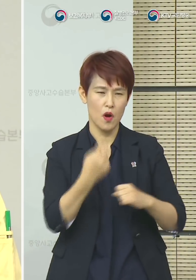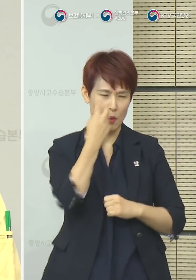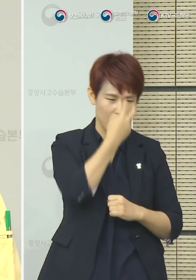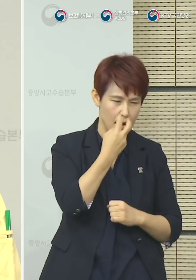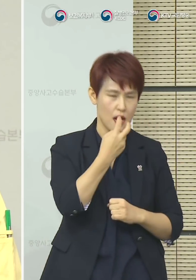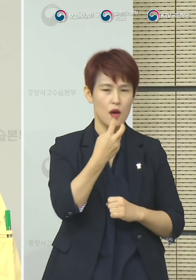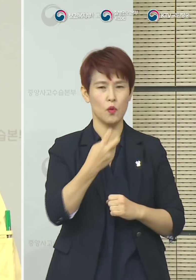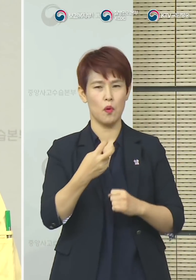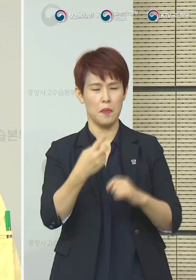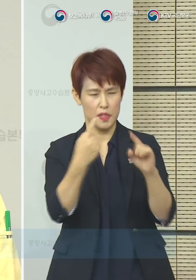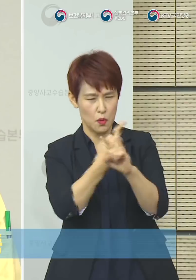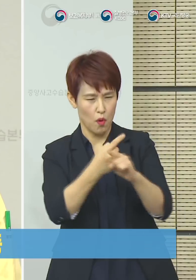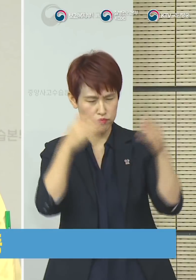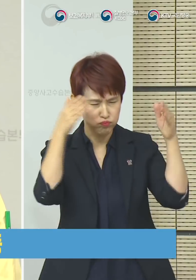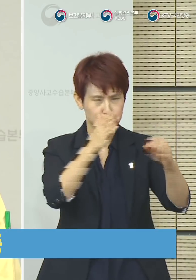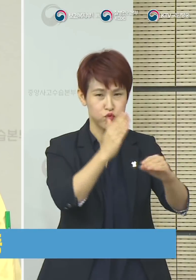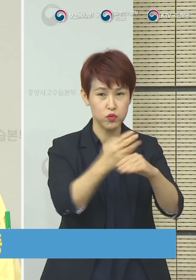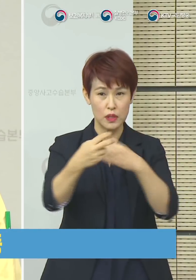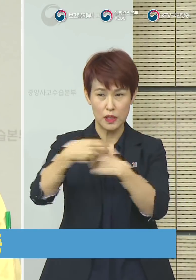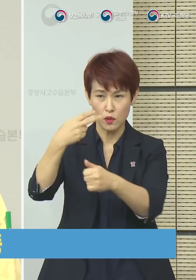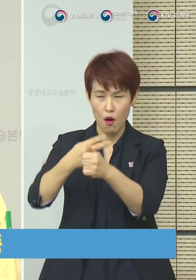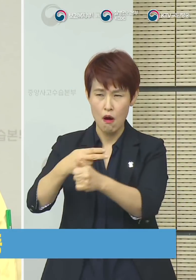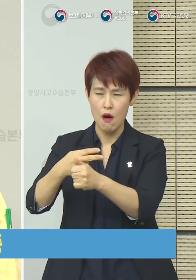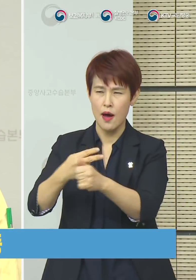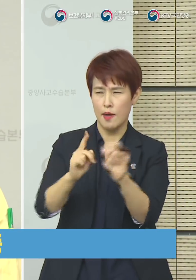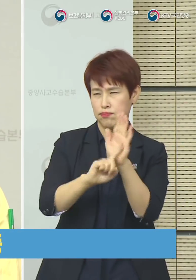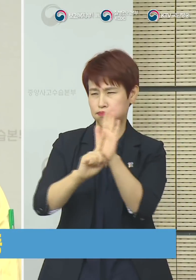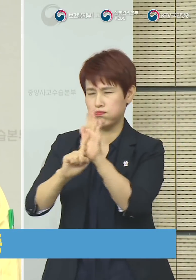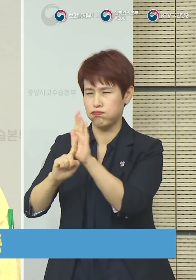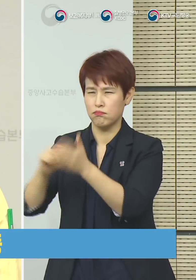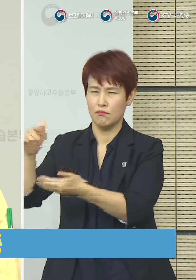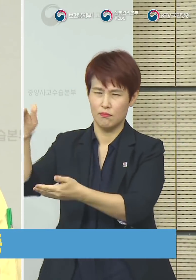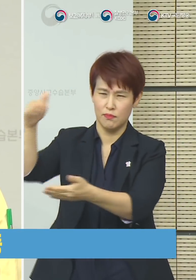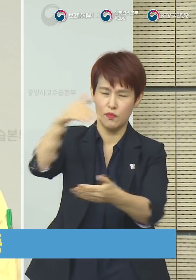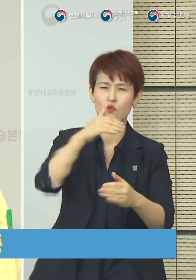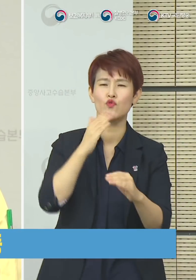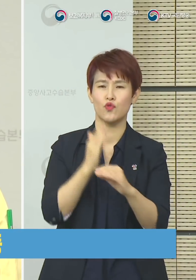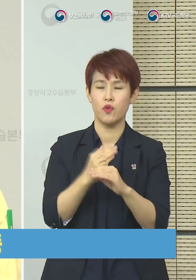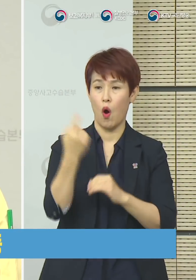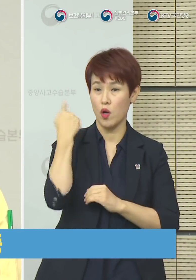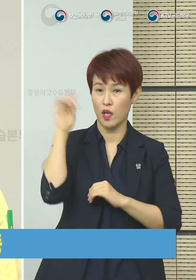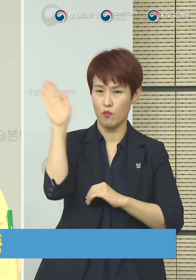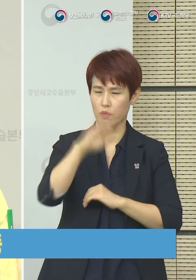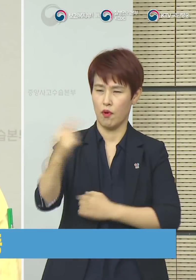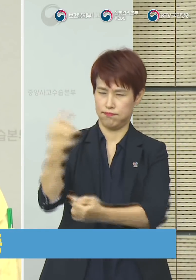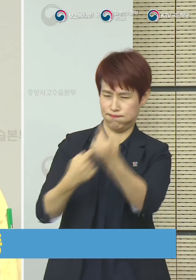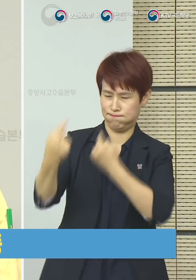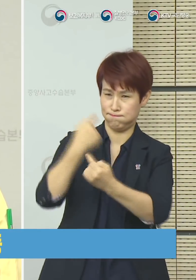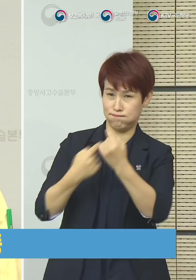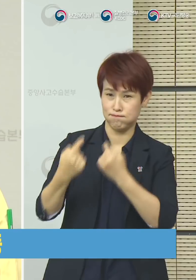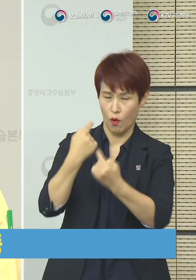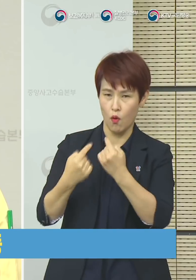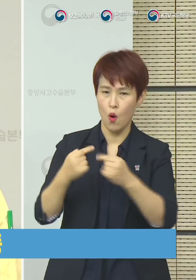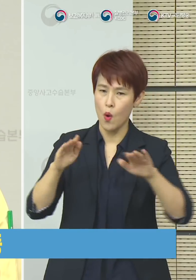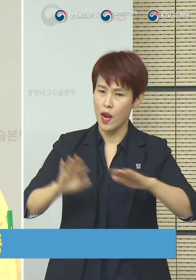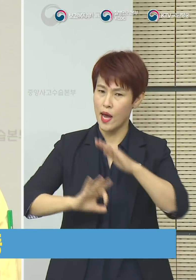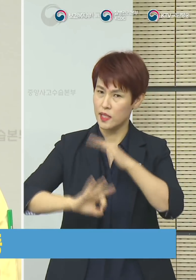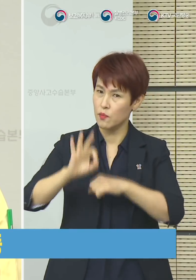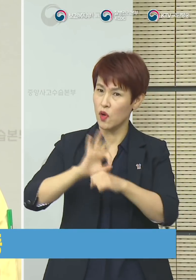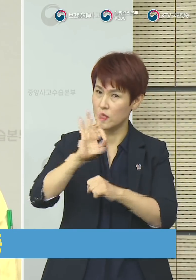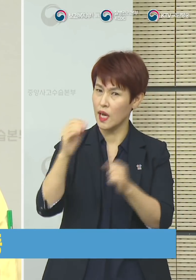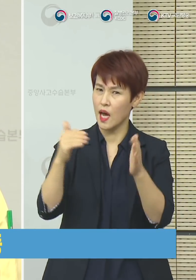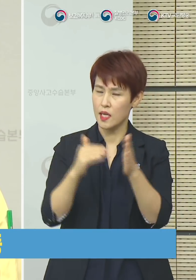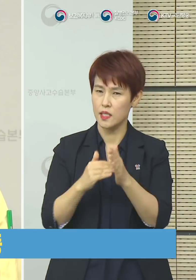치료에 힘써주실 의료인 여러분들을 모집하는 중으로 어제 저녁 모집이 시작한 이후 금일 아침